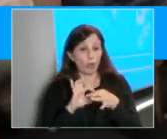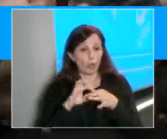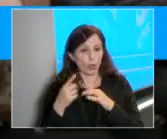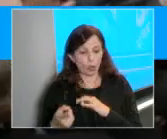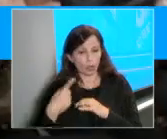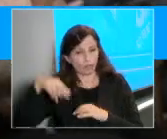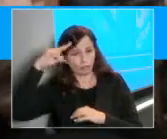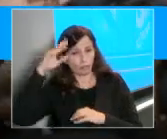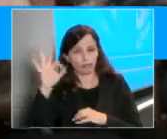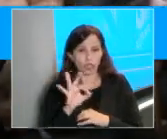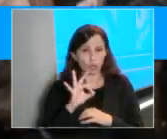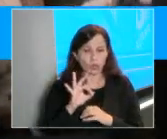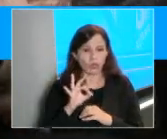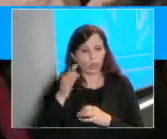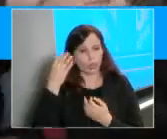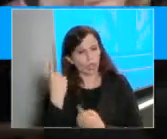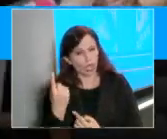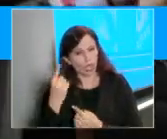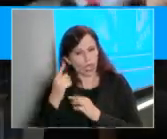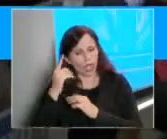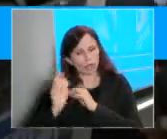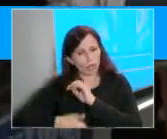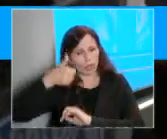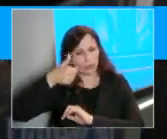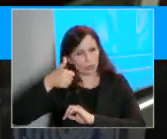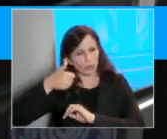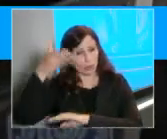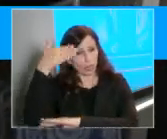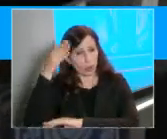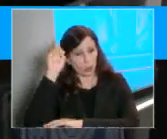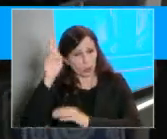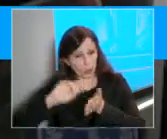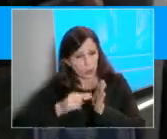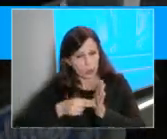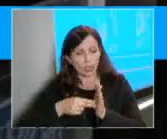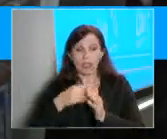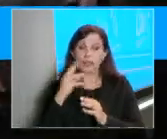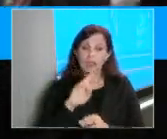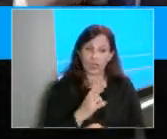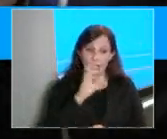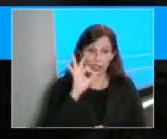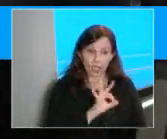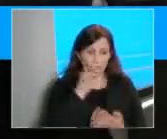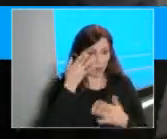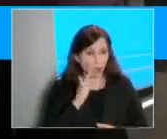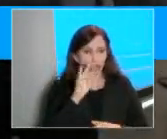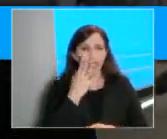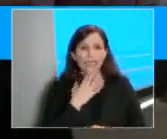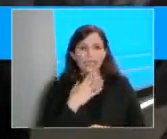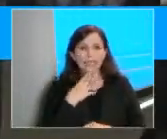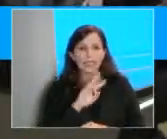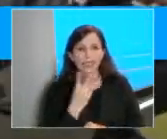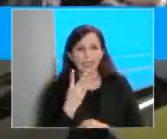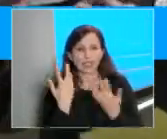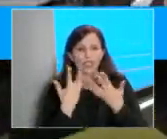ש"ס לליכוד, שאחד דואג בנושא מדיניות החוץ, ואחד דואג למי שאין מי שידאג לו, ישראל השנייה, זה